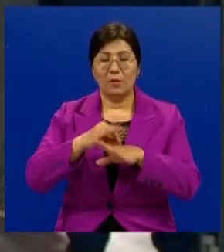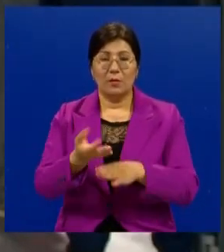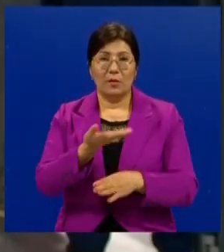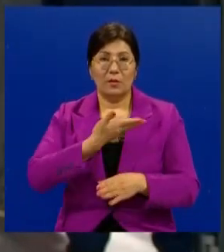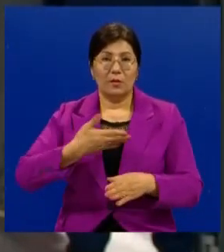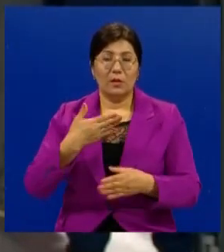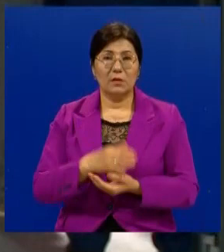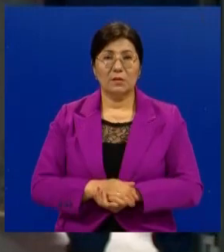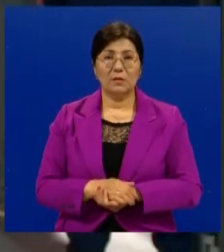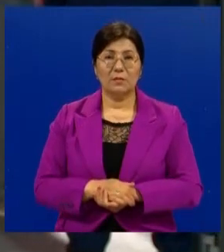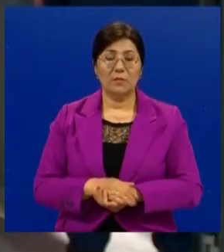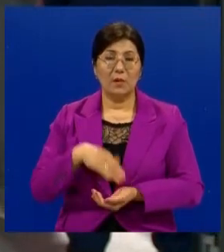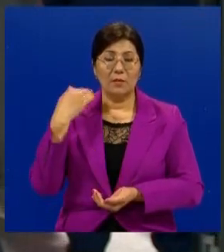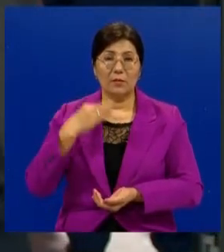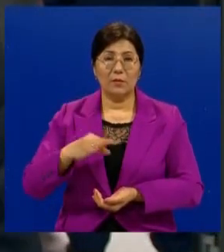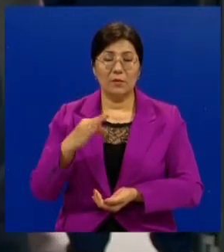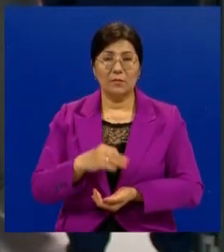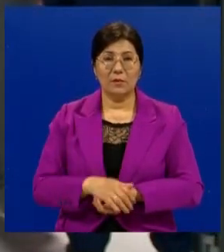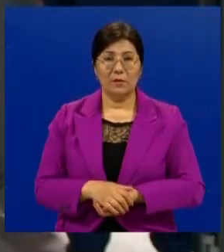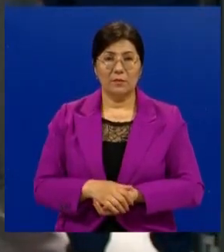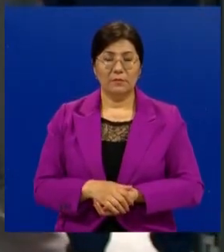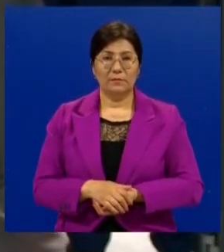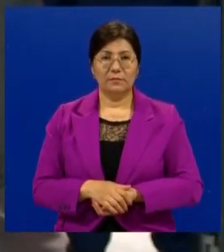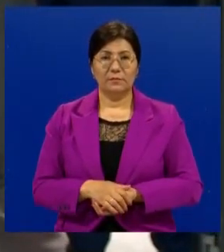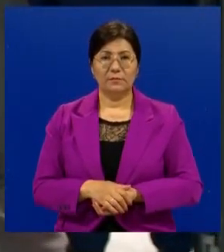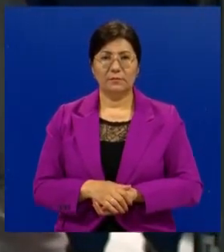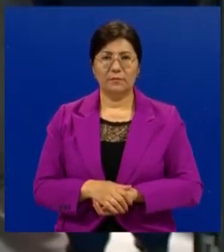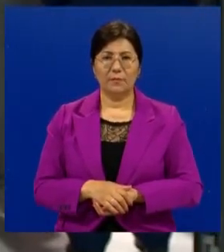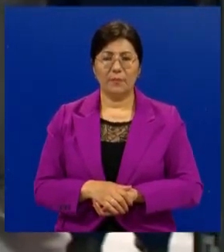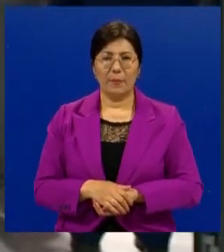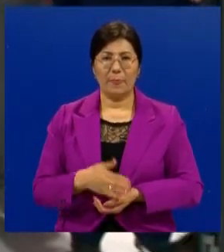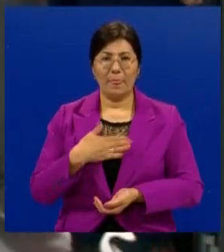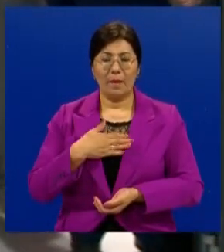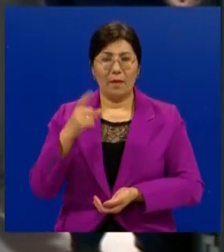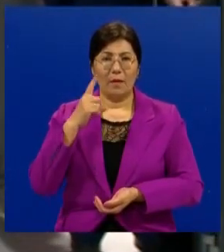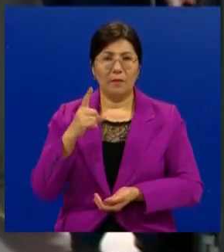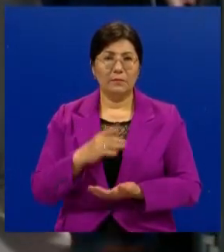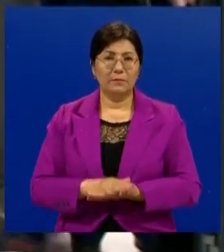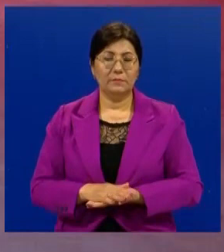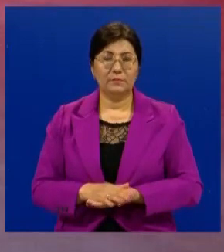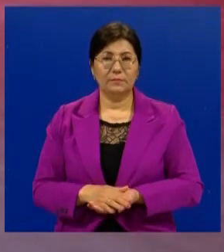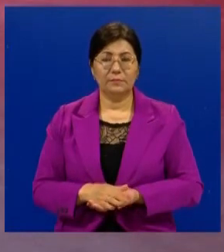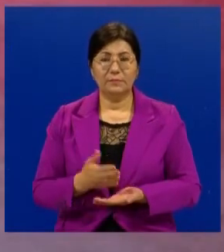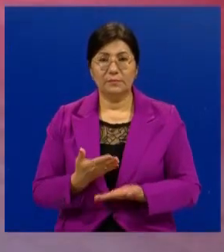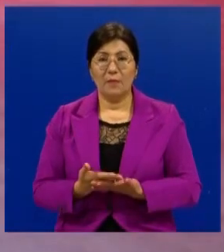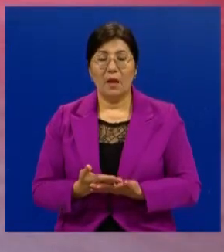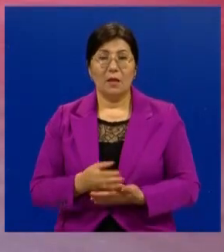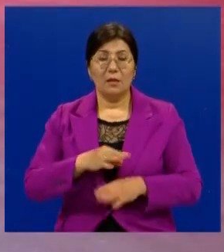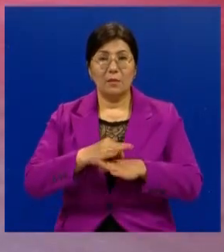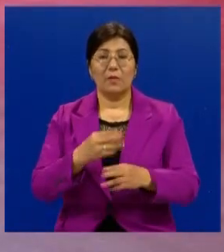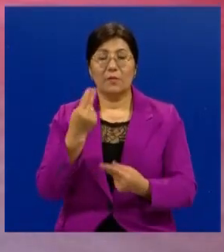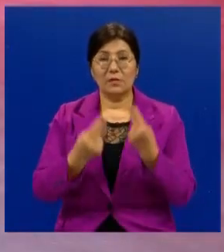целом на каком этапе сейчас развитие у нас паралимпийский спорт. Я имею в виду в плане достижений спортивных. Для проведения игр